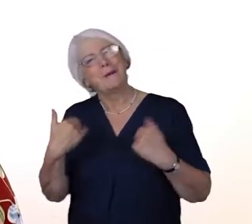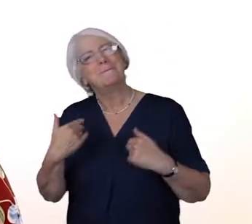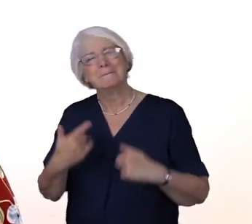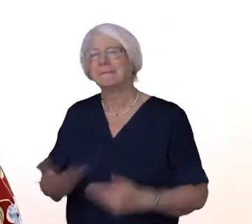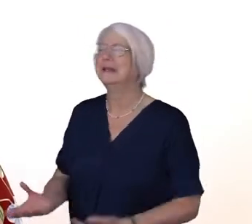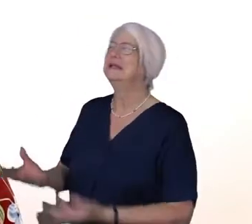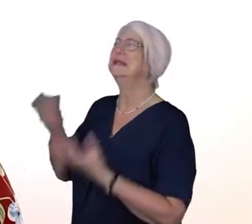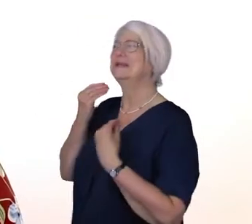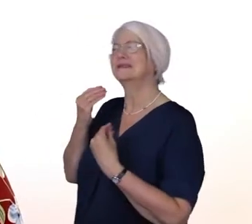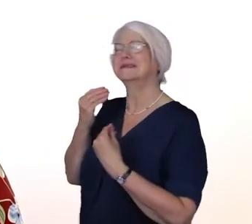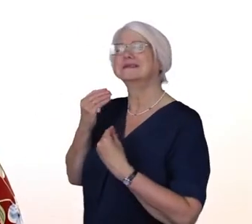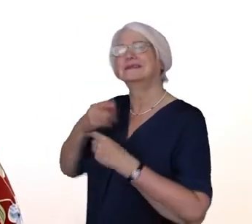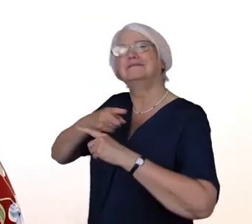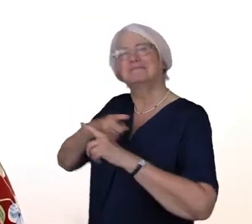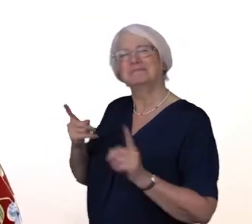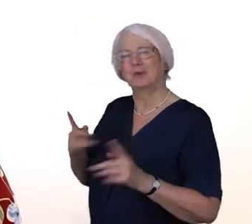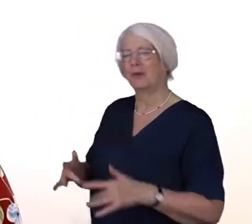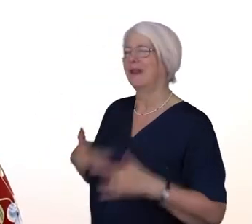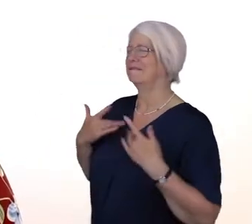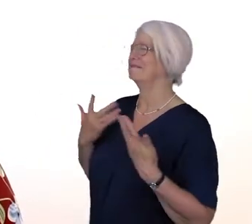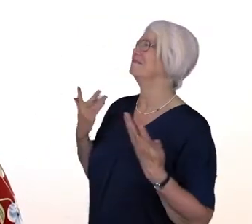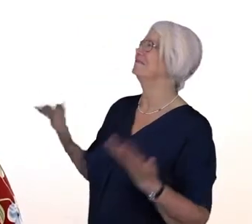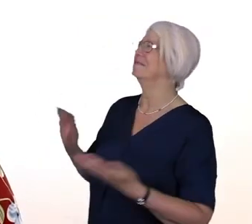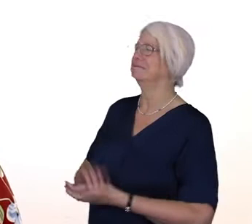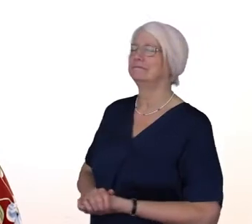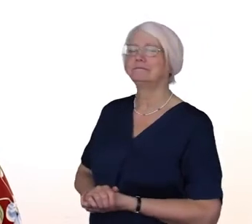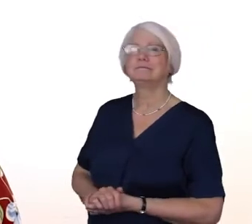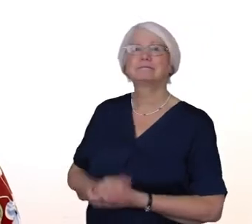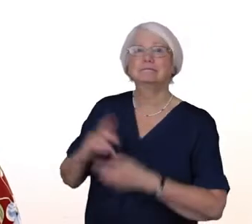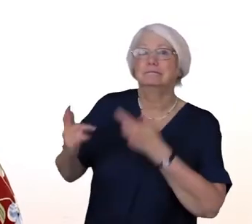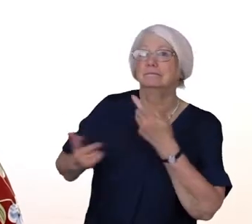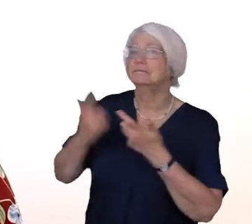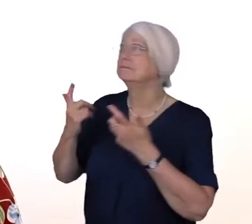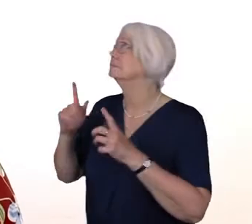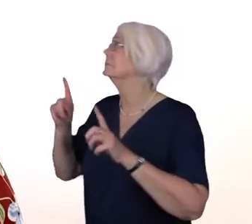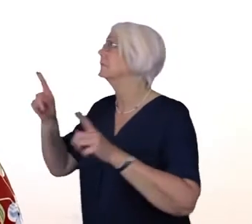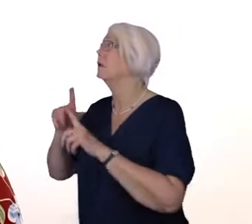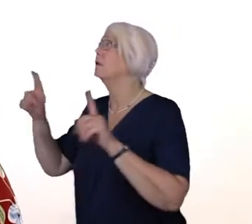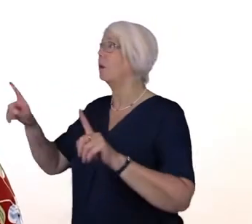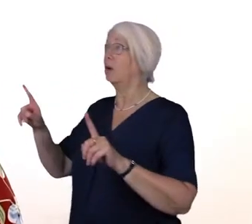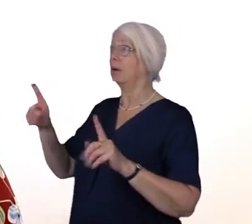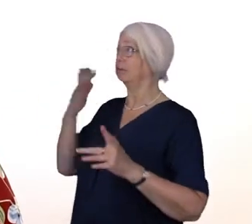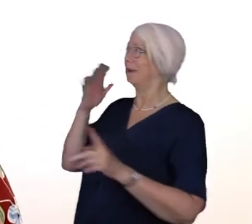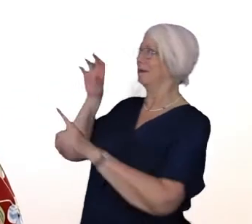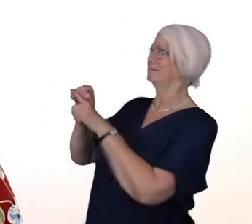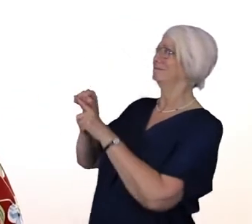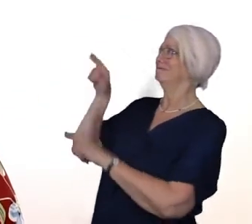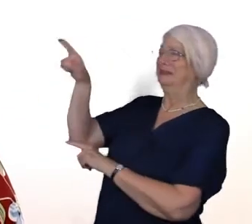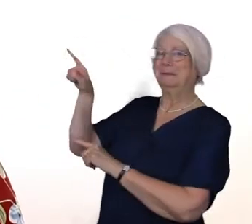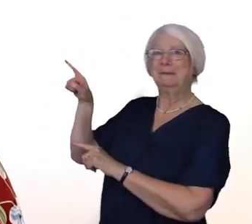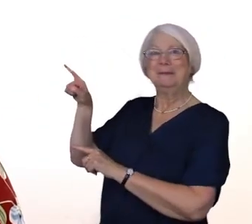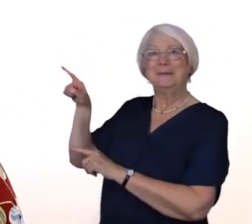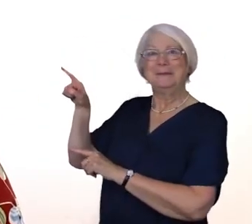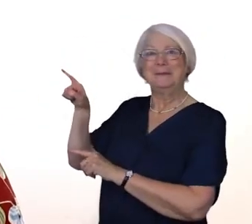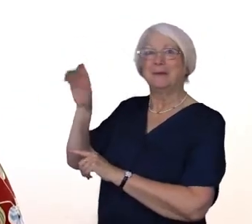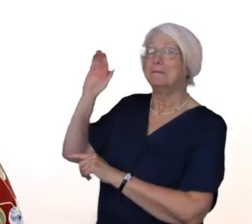and come to me. Listen, that you may live. Seek the Lord while he may be found.